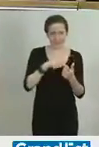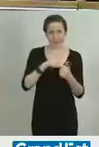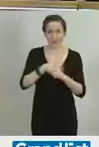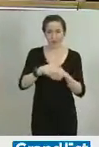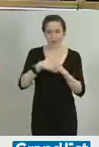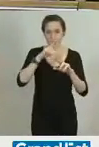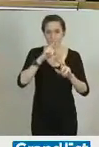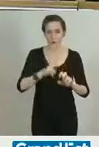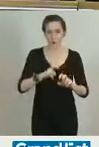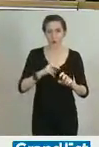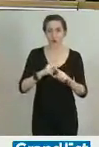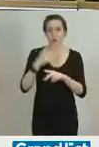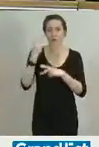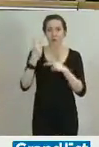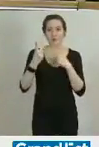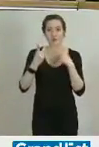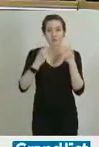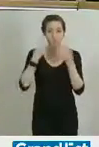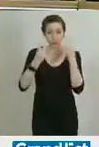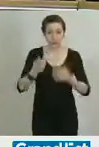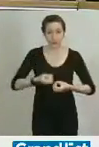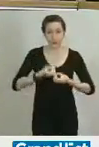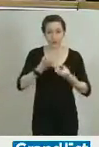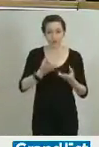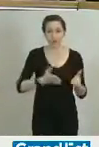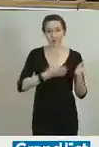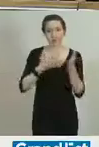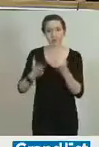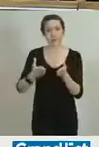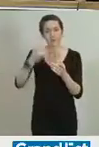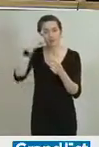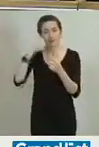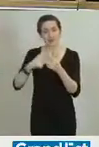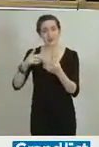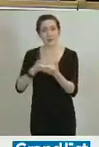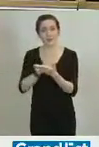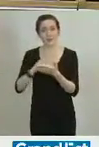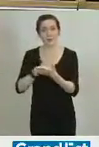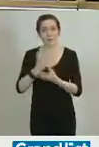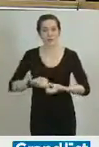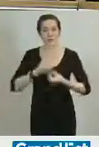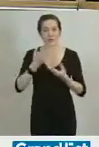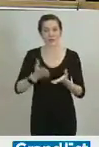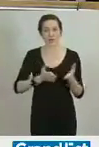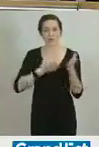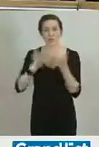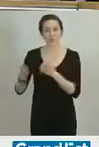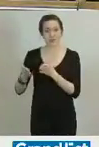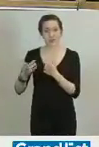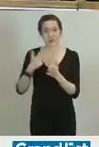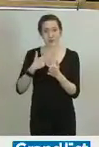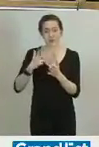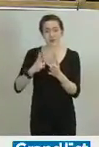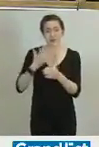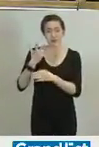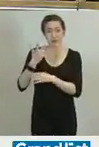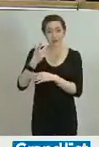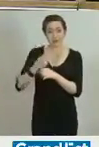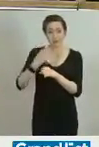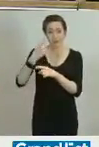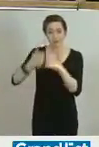en matière d'art visuel, la conventionnement triennal des équipes artistiques, l'aide triennale au développement des équipes artistiques du spectacle vivant,